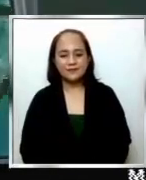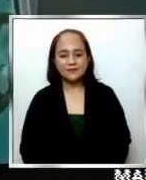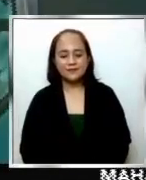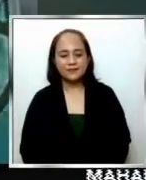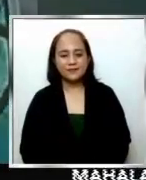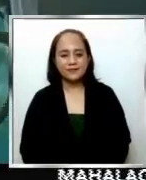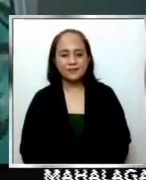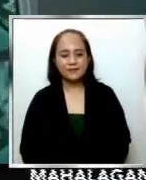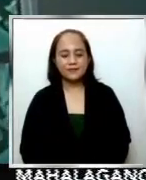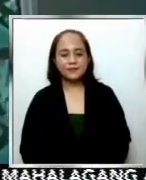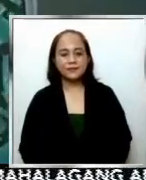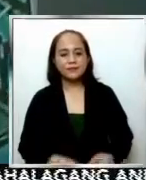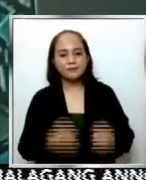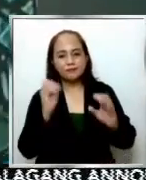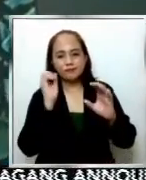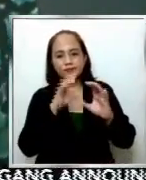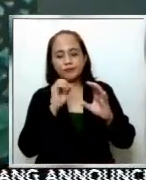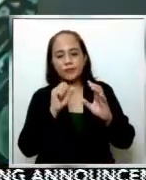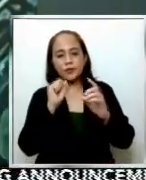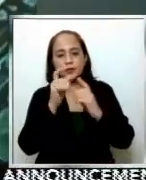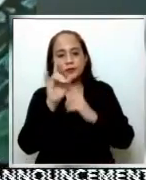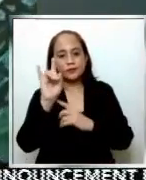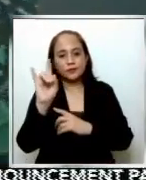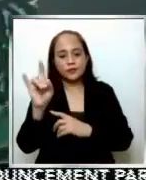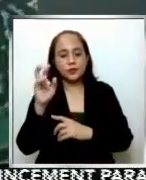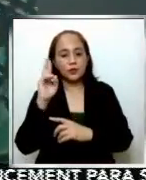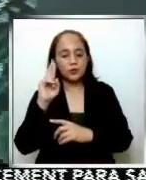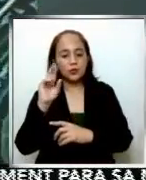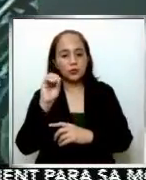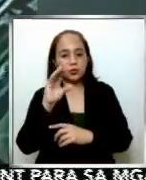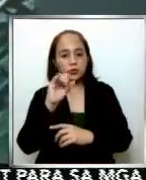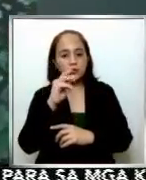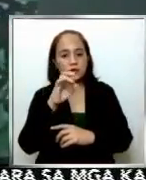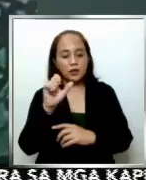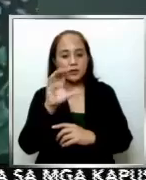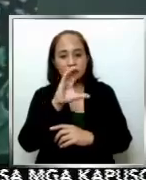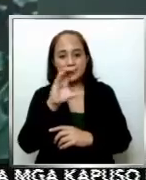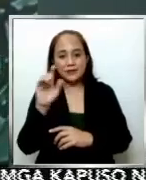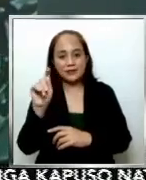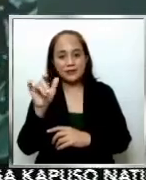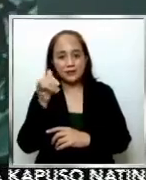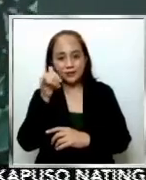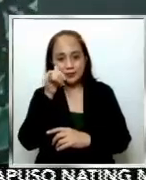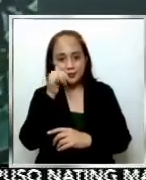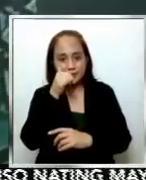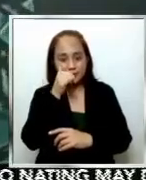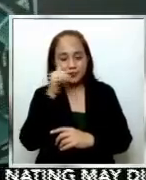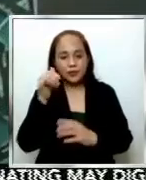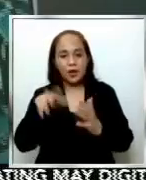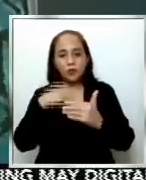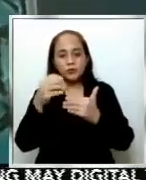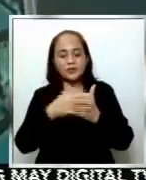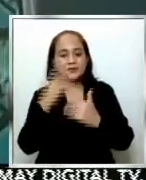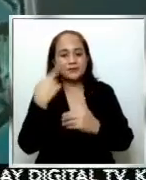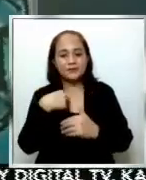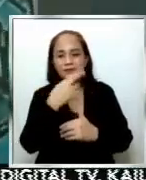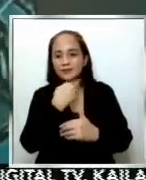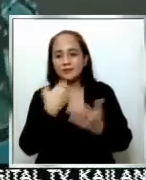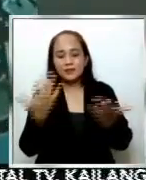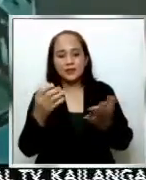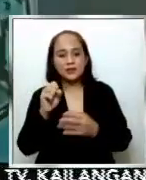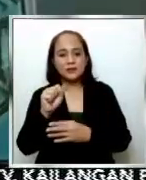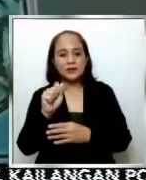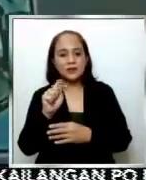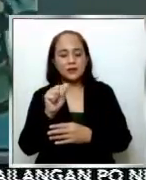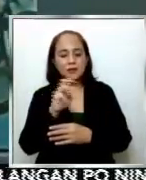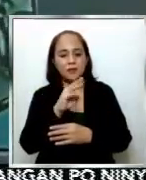In-upload sa social media page ni Rosel Abajo ang CCTV footage na ito sa labas ng isang restaurant sa Santa Mesa. Kita ang